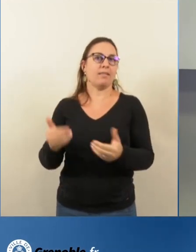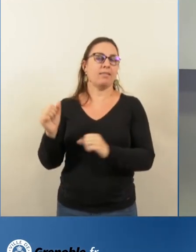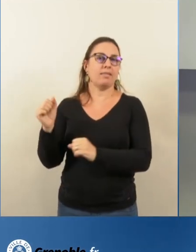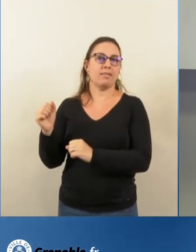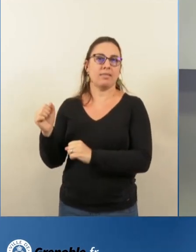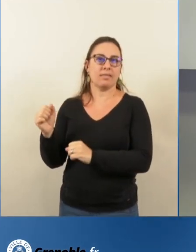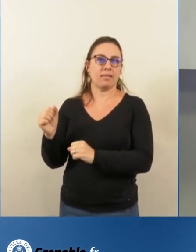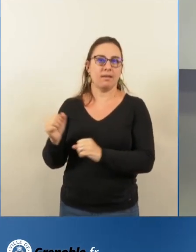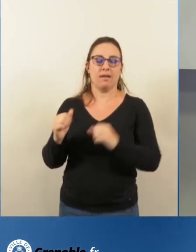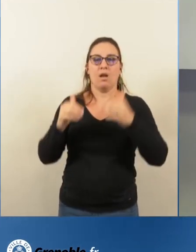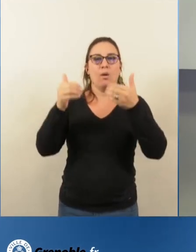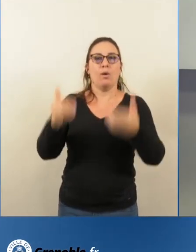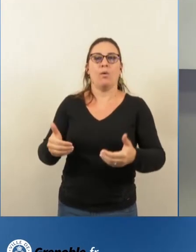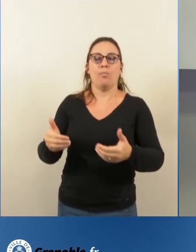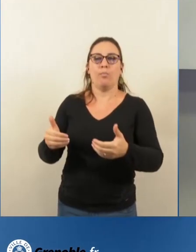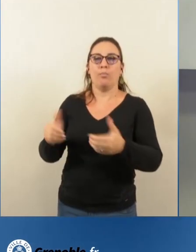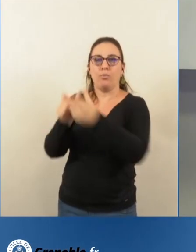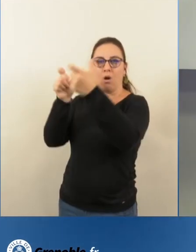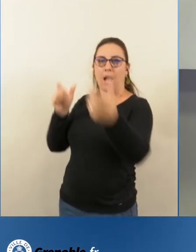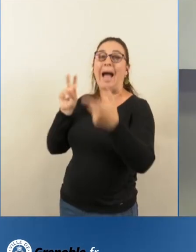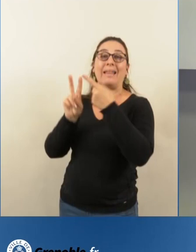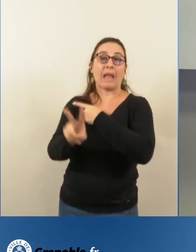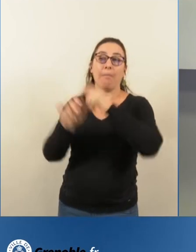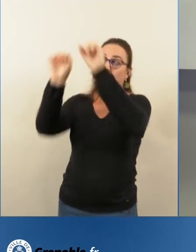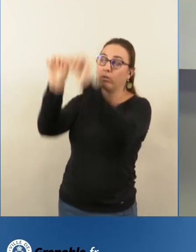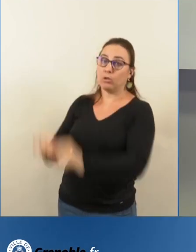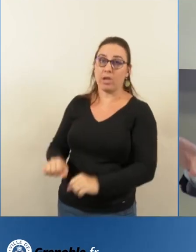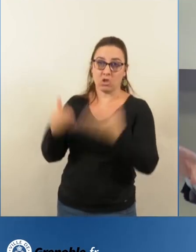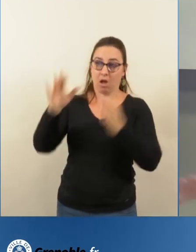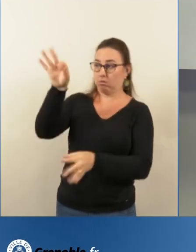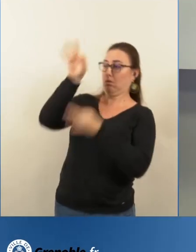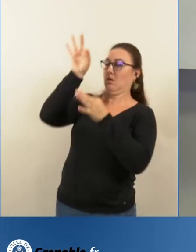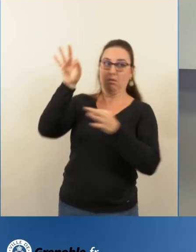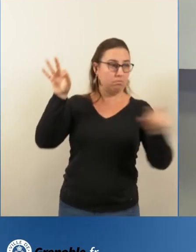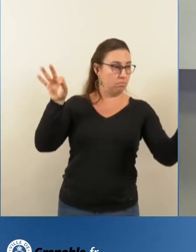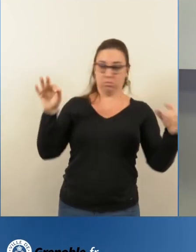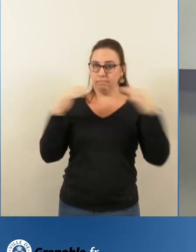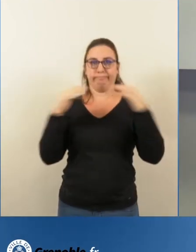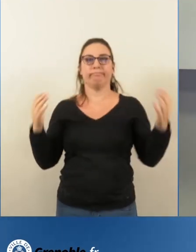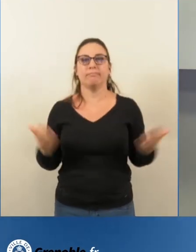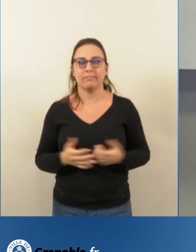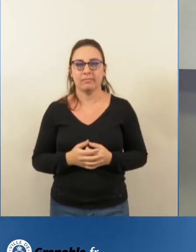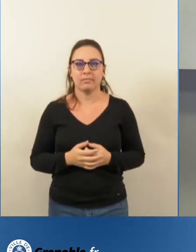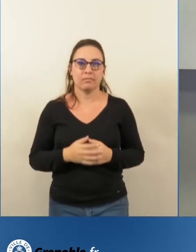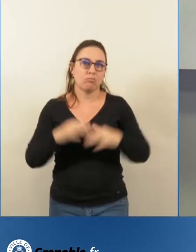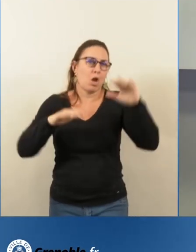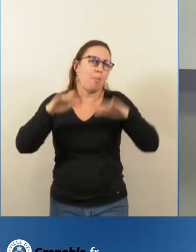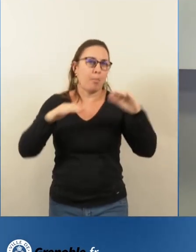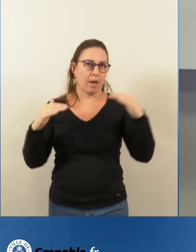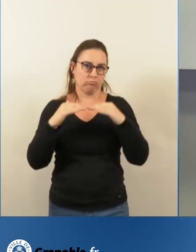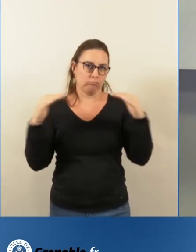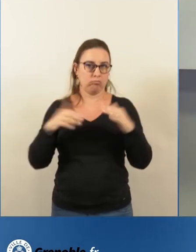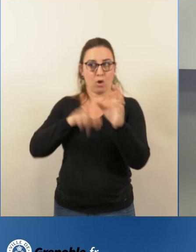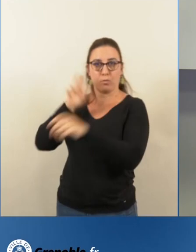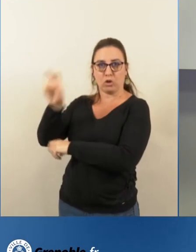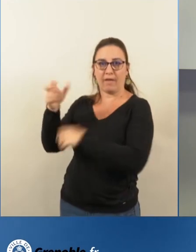des arrêts de tram de l'échelle c'est ça donc là on vient de nous remettre ce que ce qui avait été à peu près transféré